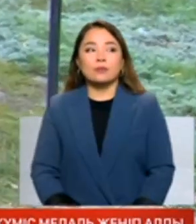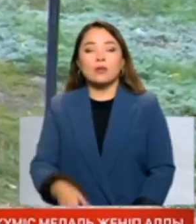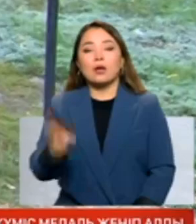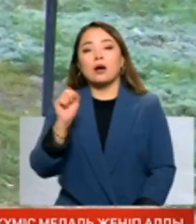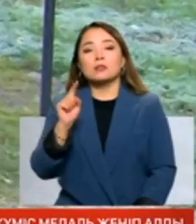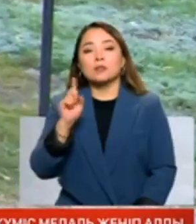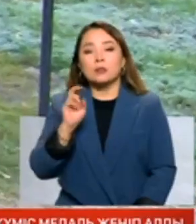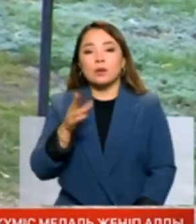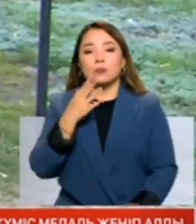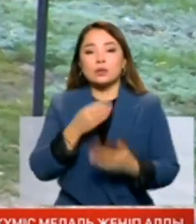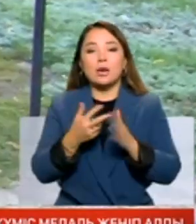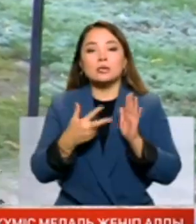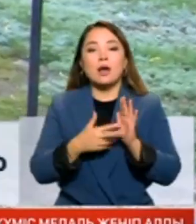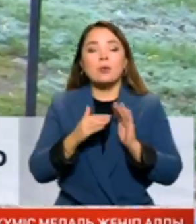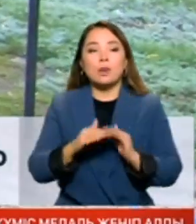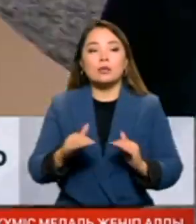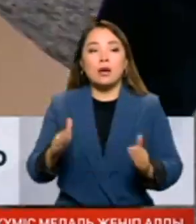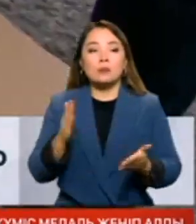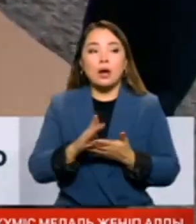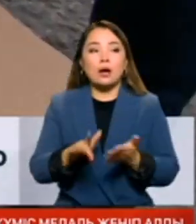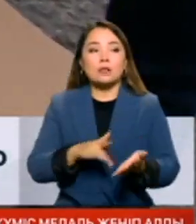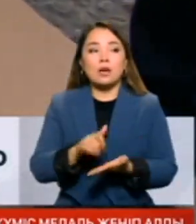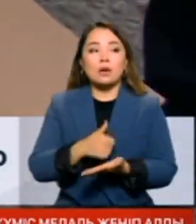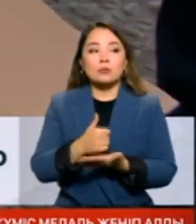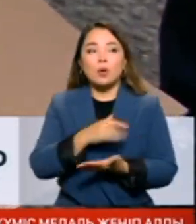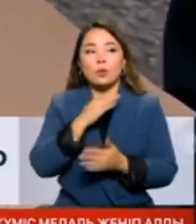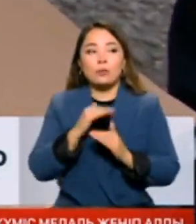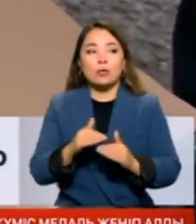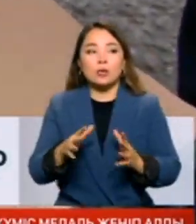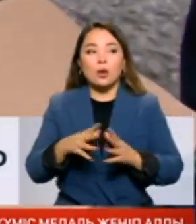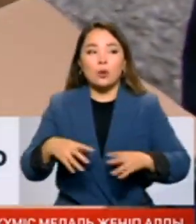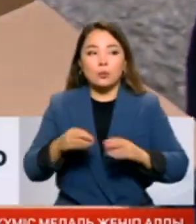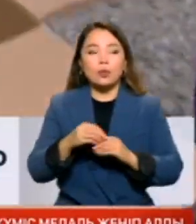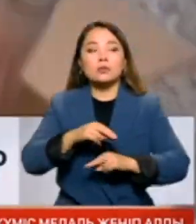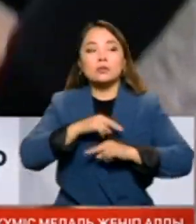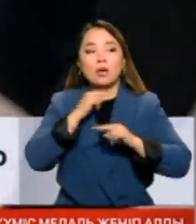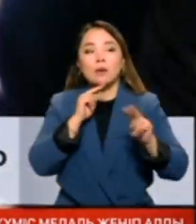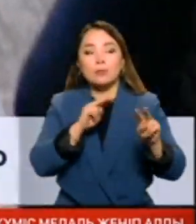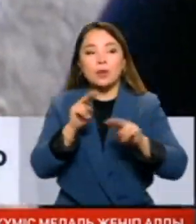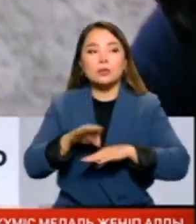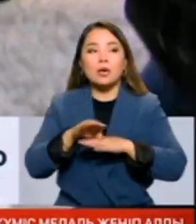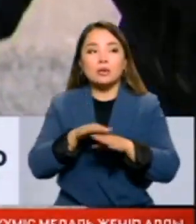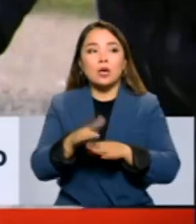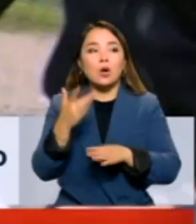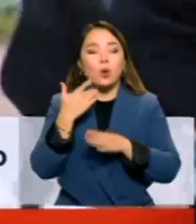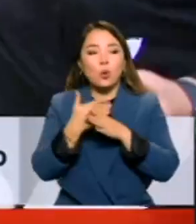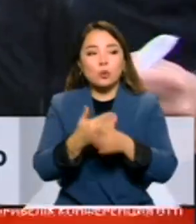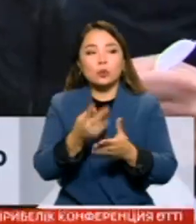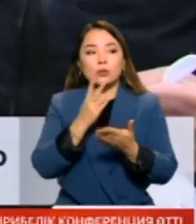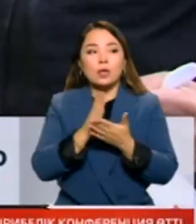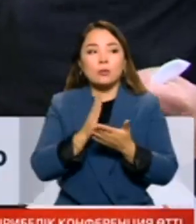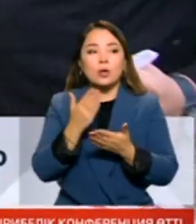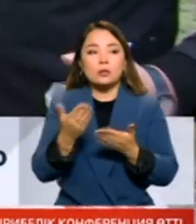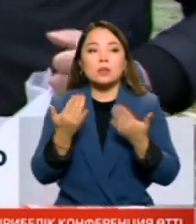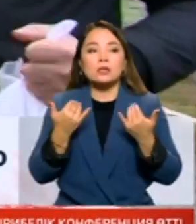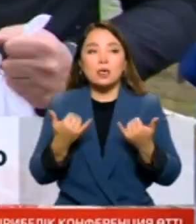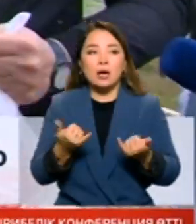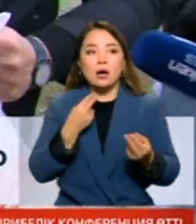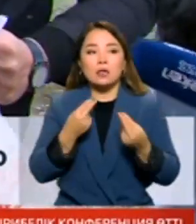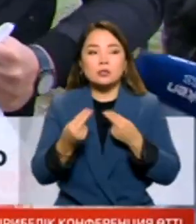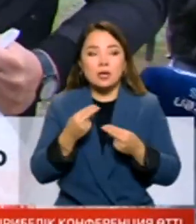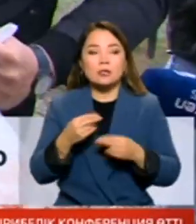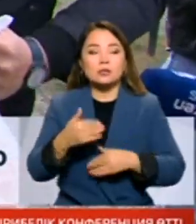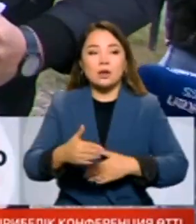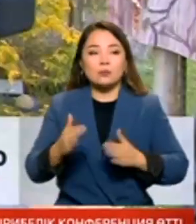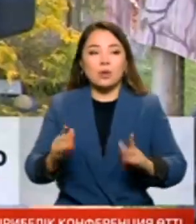Қазбек Әлімжановтың 8 баласы бар. Қала әкімдігі көп балалы отбасын үнемі назардан тыс қалдырмай қолдау көрсетіп келеді. Бүгін міне азық-түлік